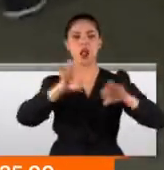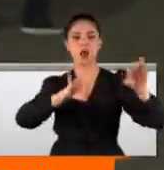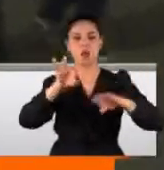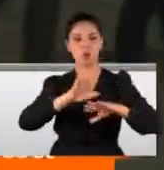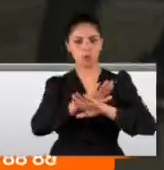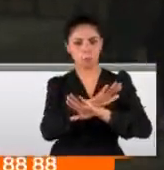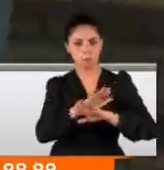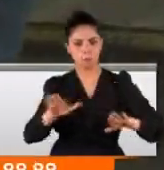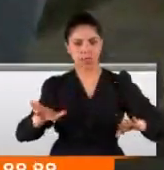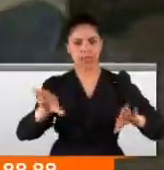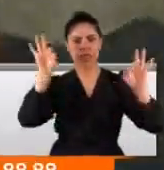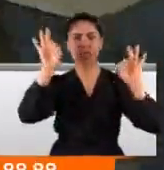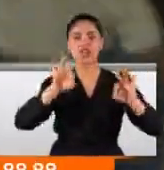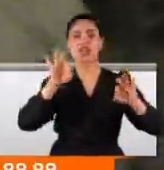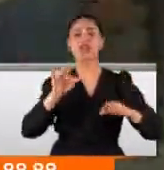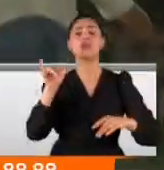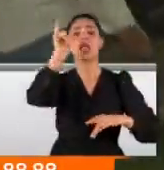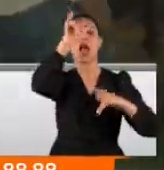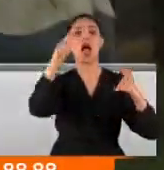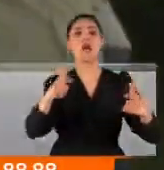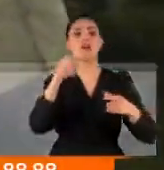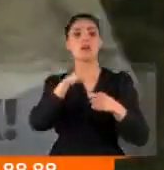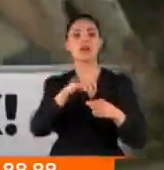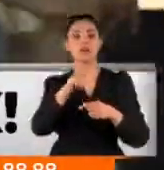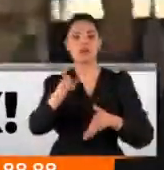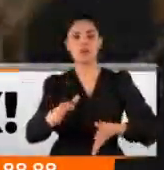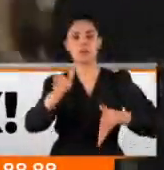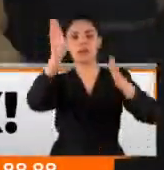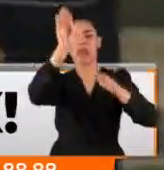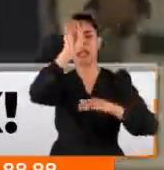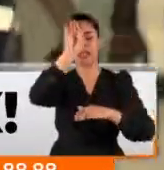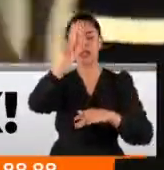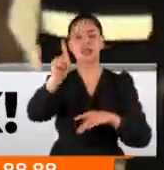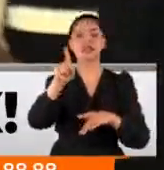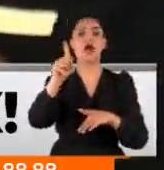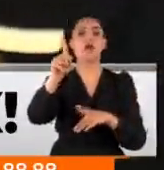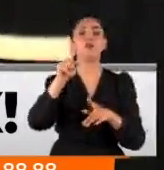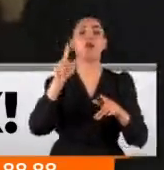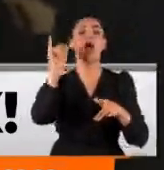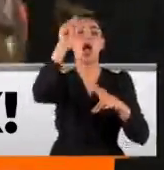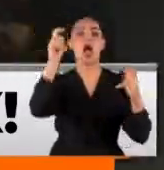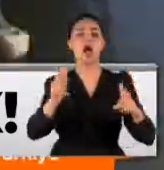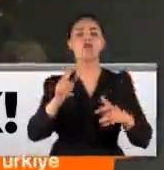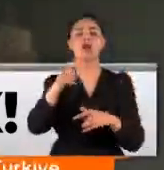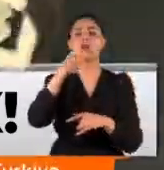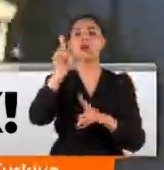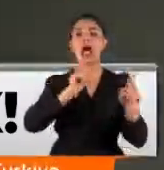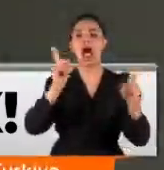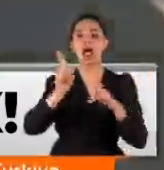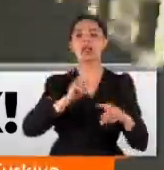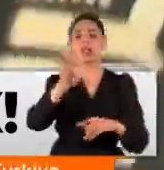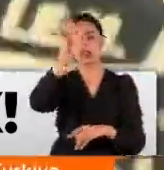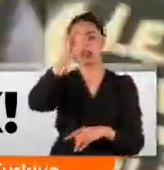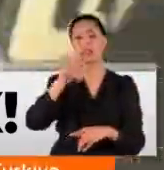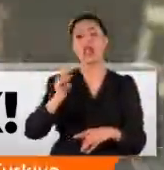geçirildi şimdi yine Havalimanı içerisinde yer alan Bugün orada İstanbul Adliyesi'nde savcılığa ifade verecek